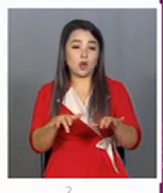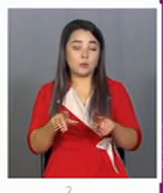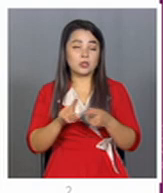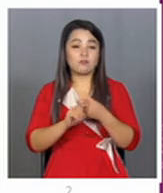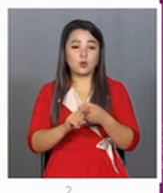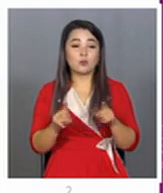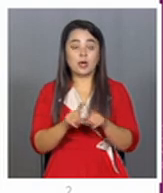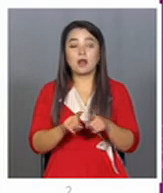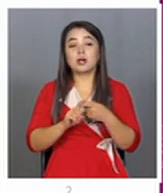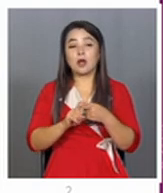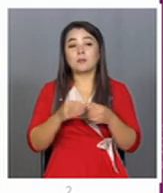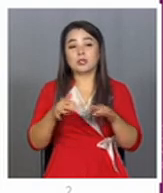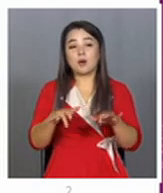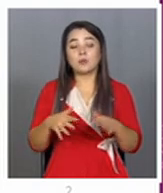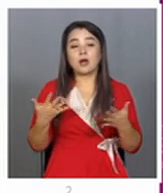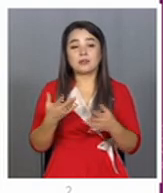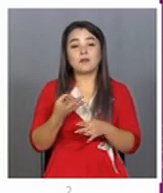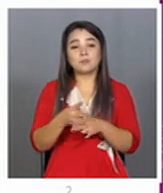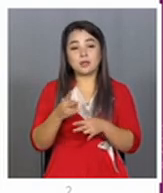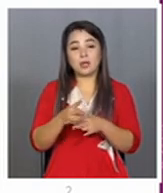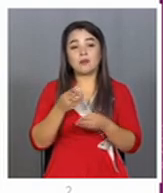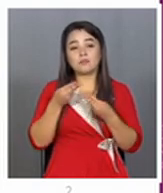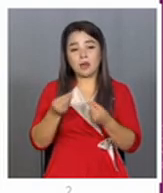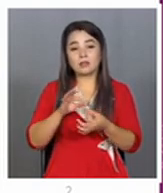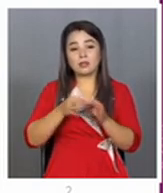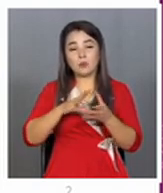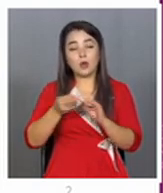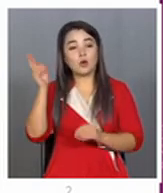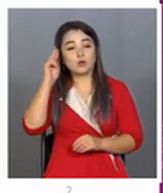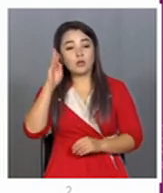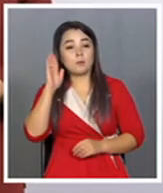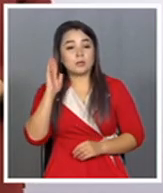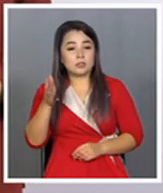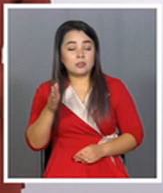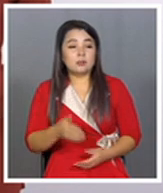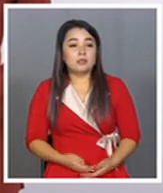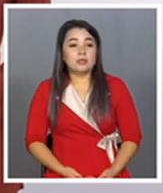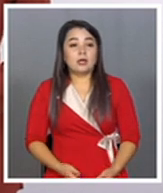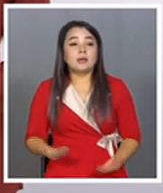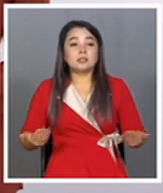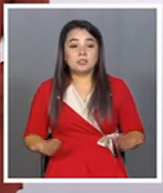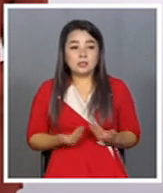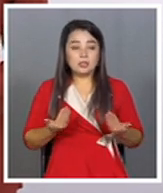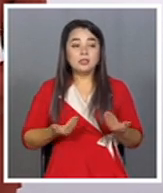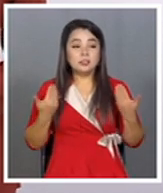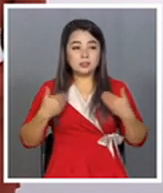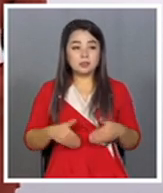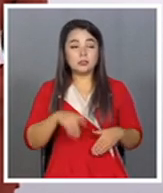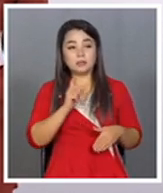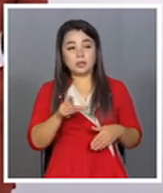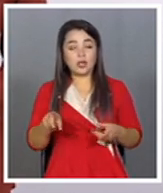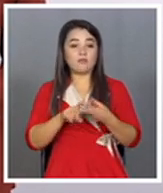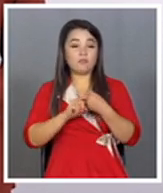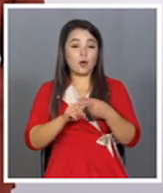вирустар компьютерге қалай әсер ететінін үйренесіз. Тірі организм ретінде адам